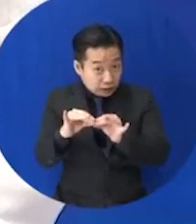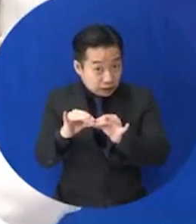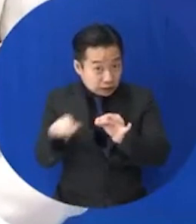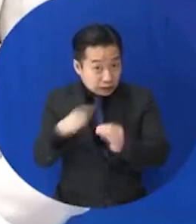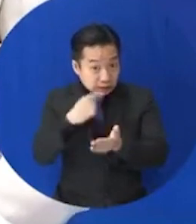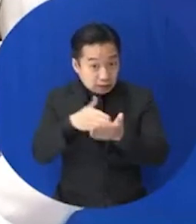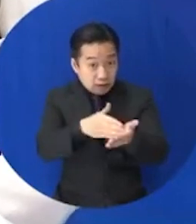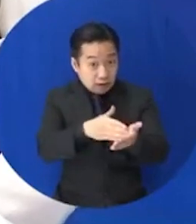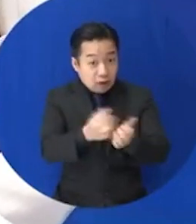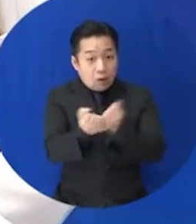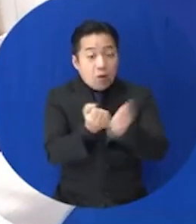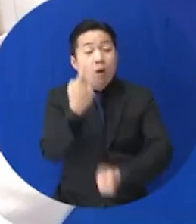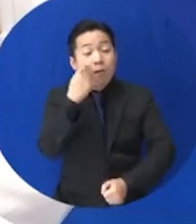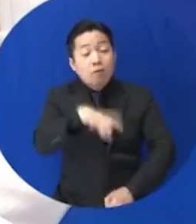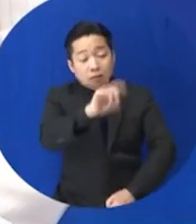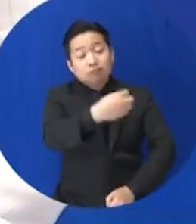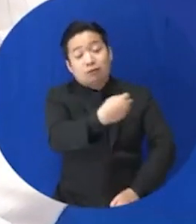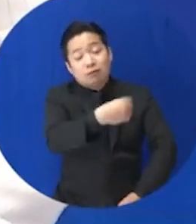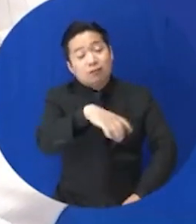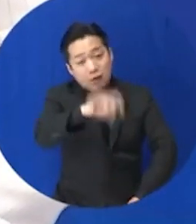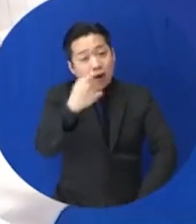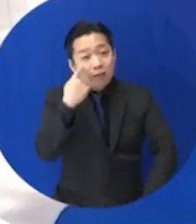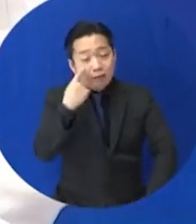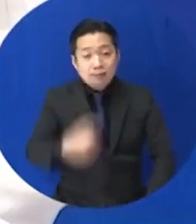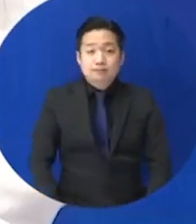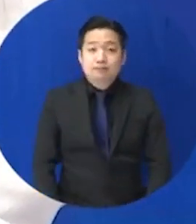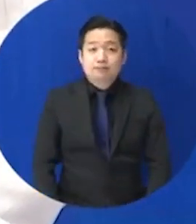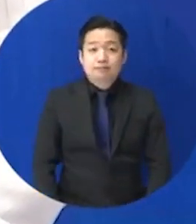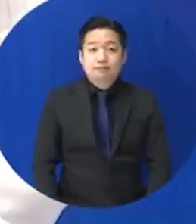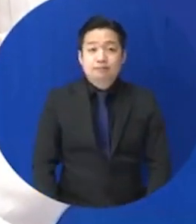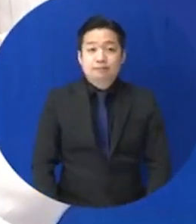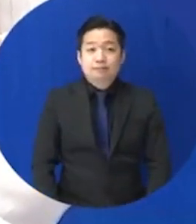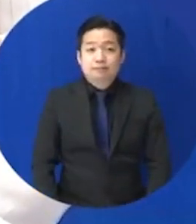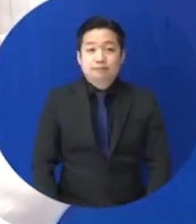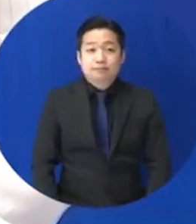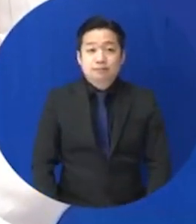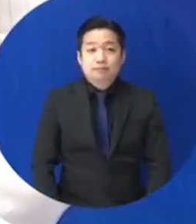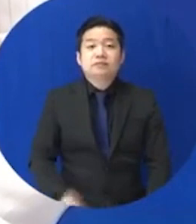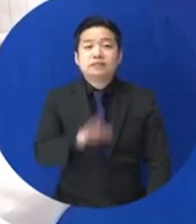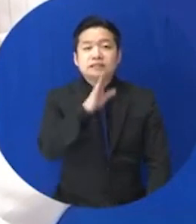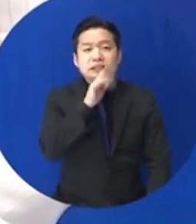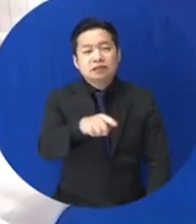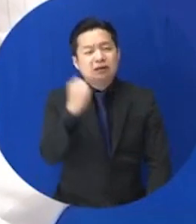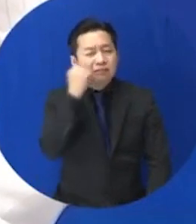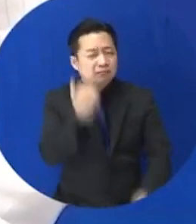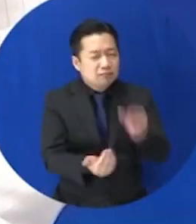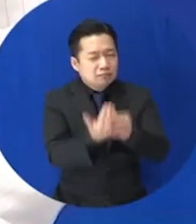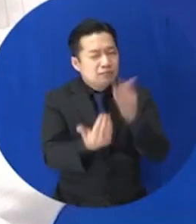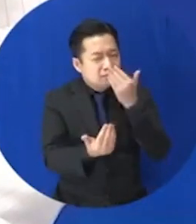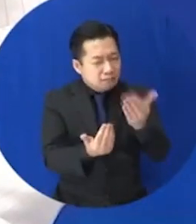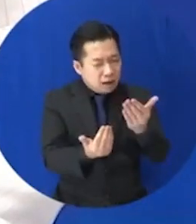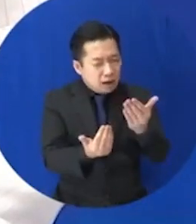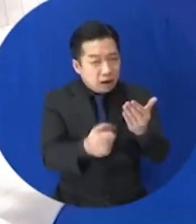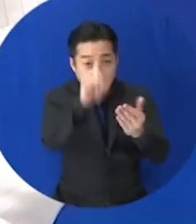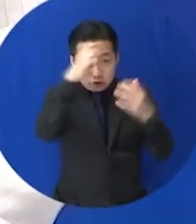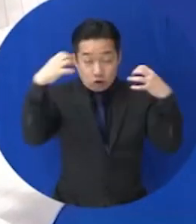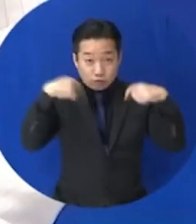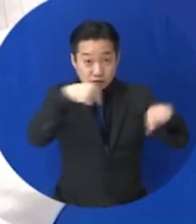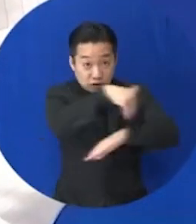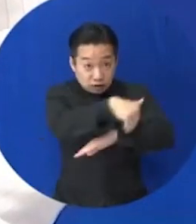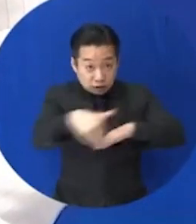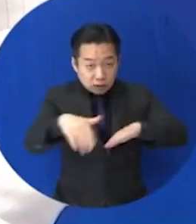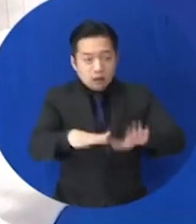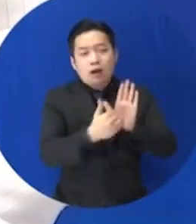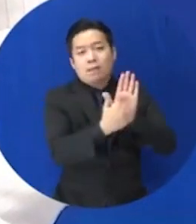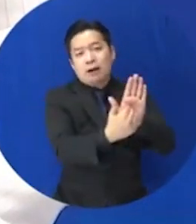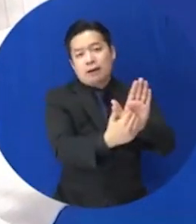주장에? 설명해 보시죠. 네, 일부에서 그러시는데 네. 실제 그런 일이 발생할 수 있지만 사실 정부의 정책으로 이건 얼마든지